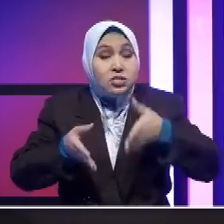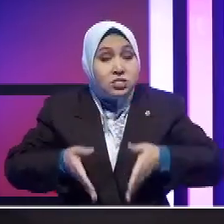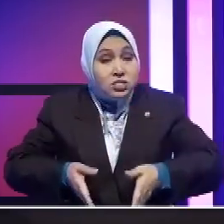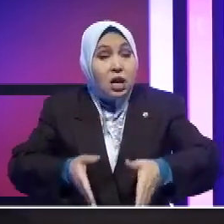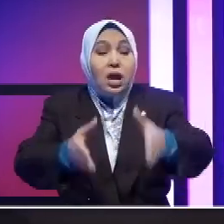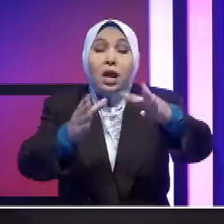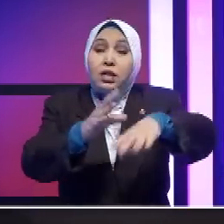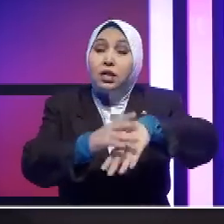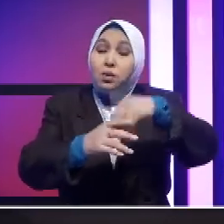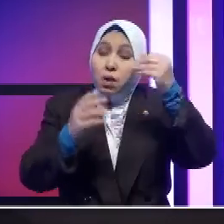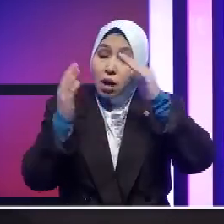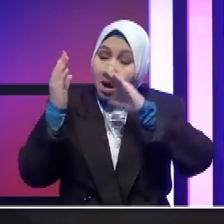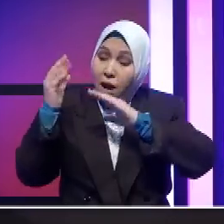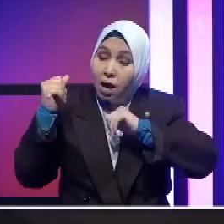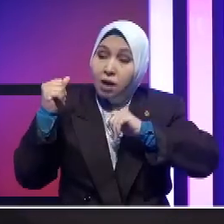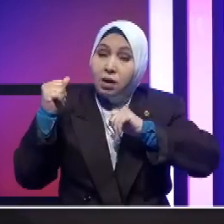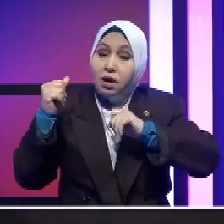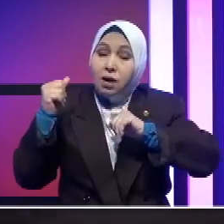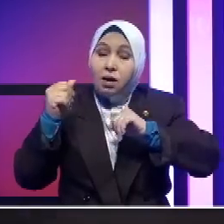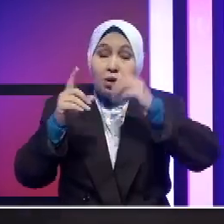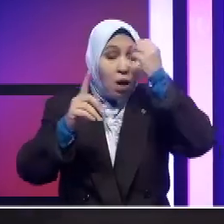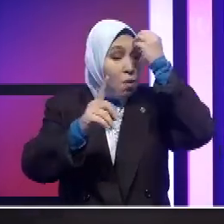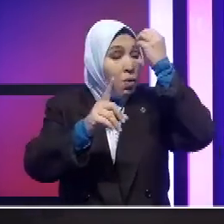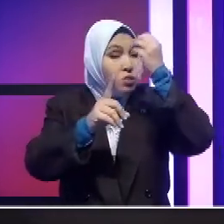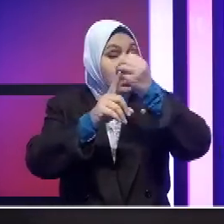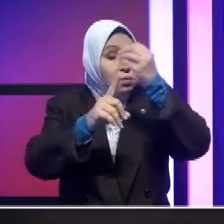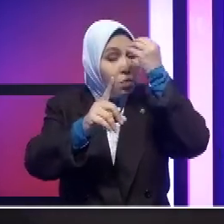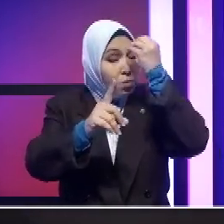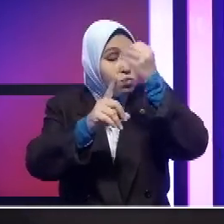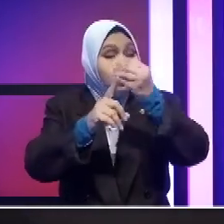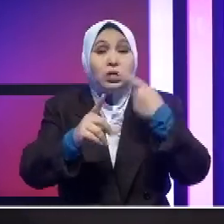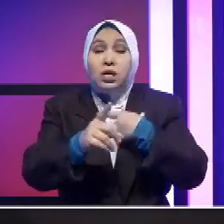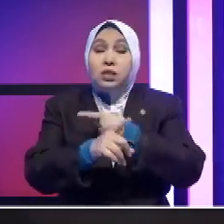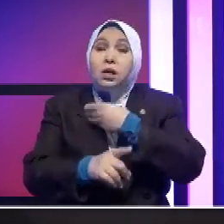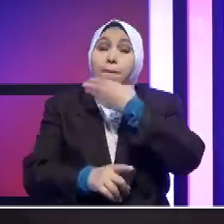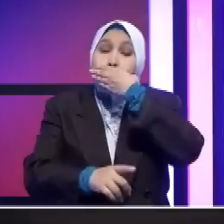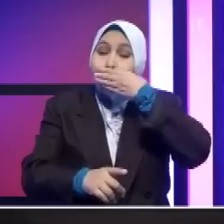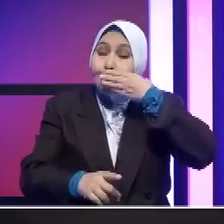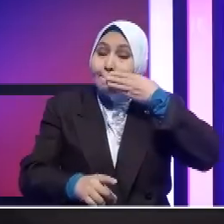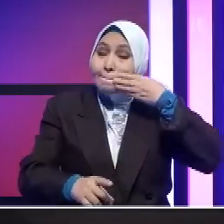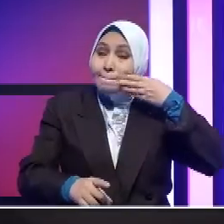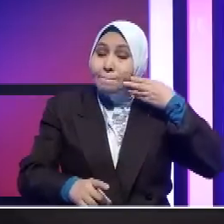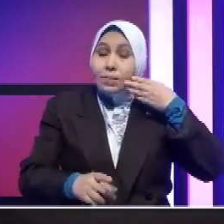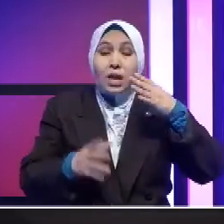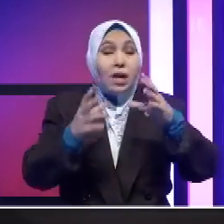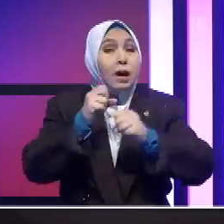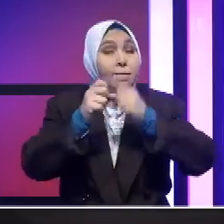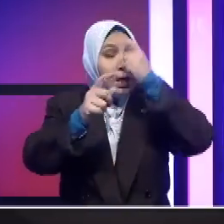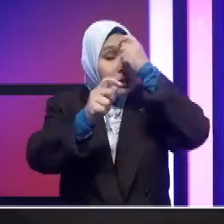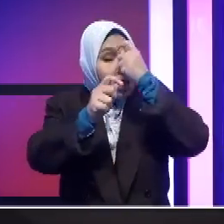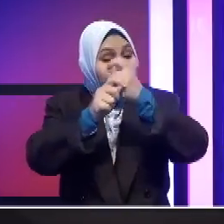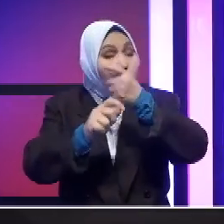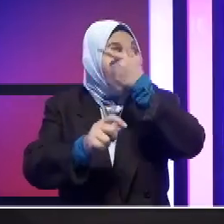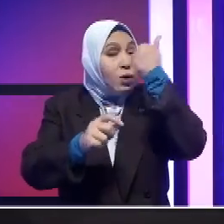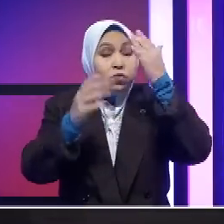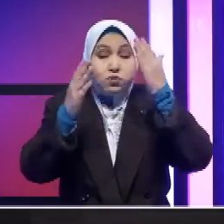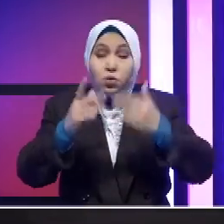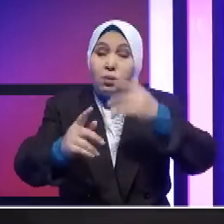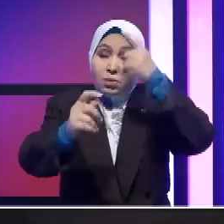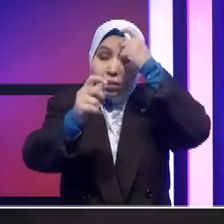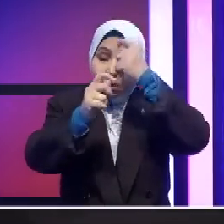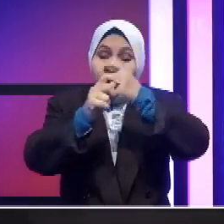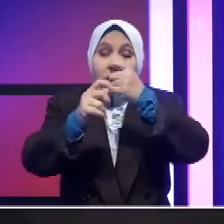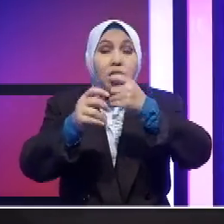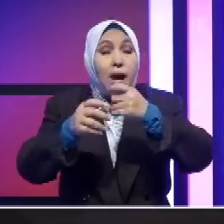Dan mudah-mudahan objektif tujuan kita puasa dapat la'allakum tattaqun, dapat takwa. Kerana orang bertakwa, Allah janji